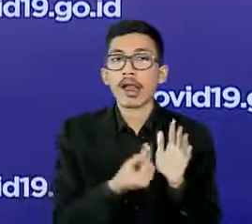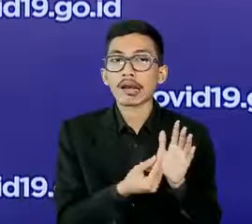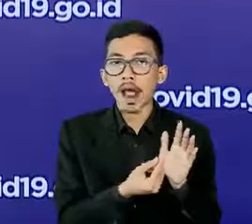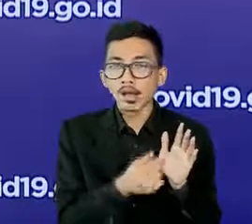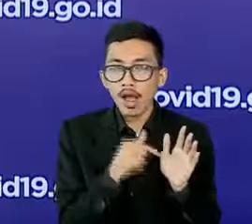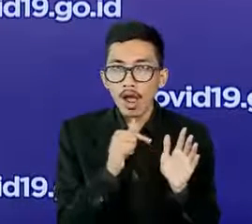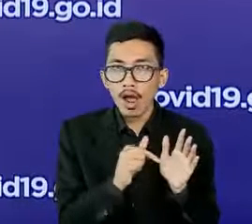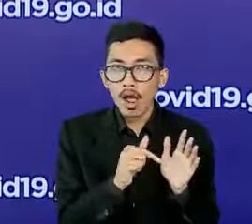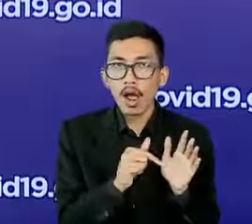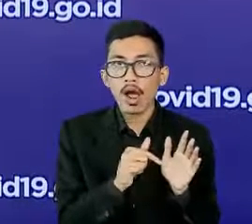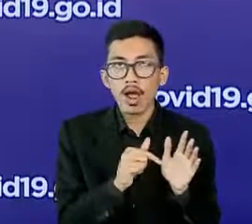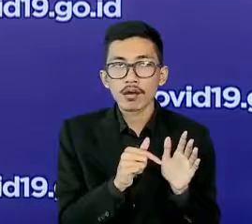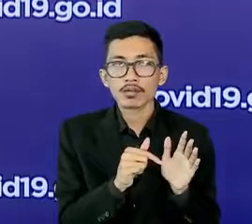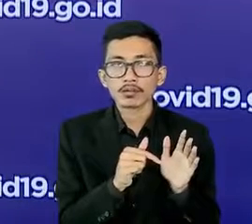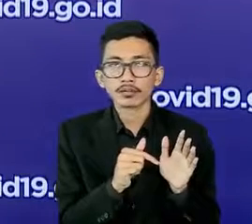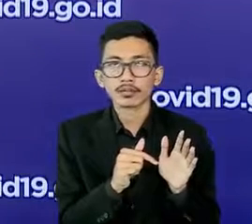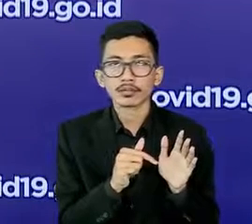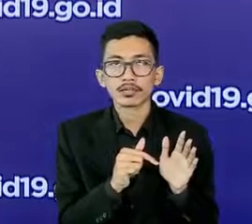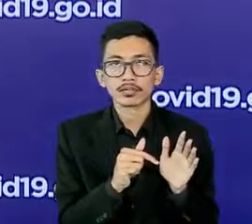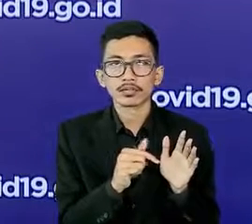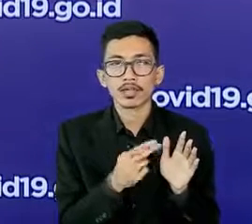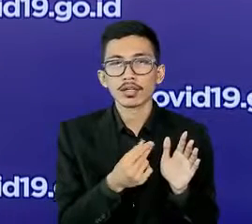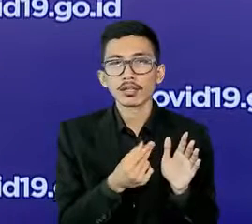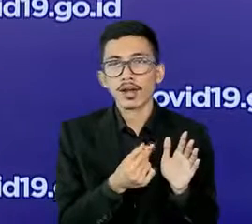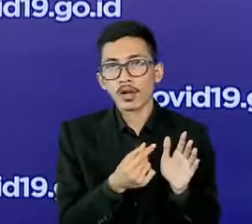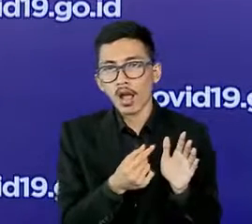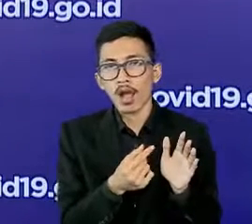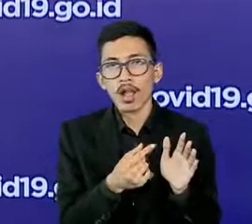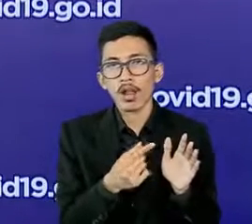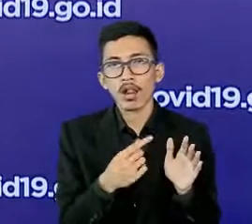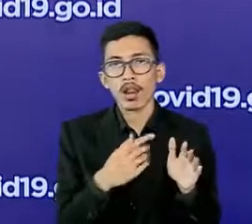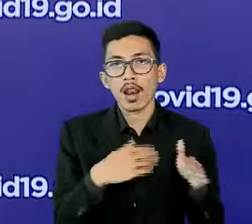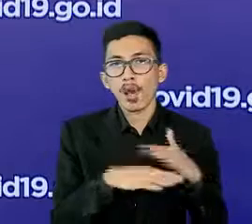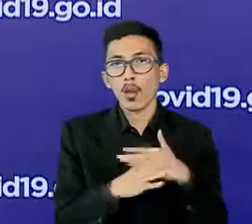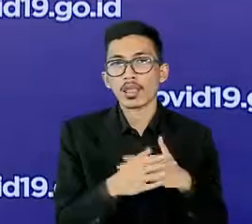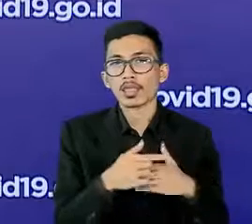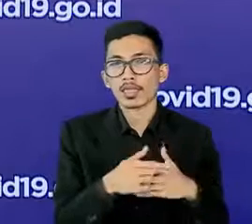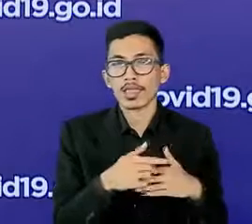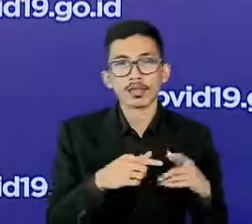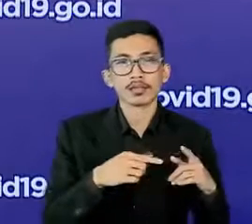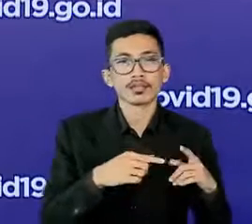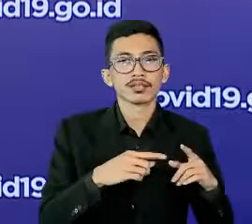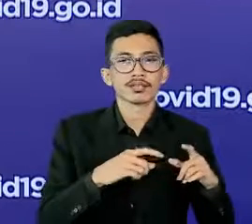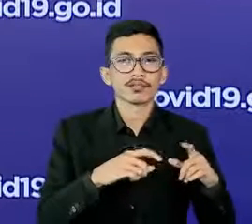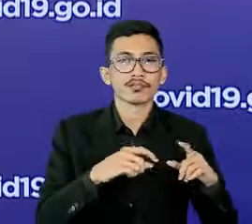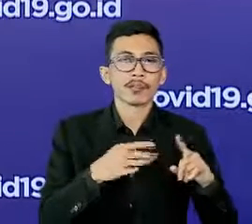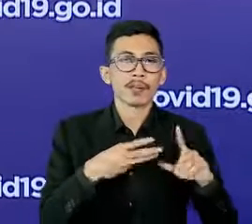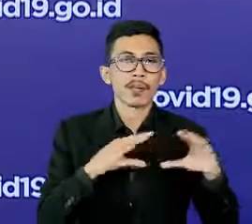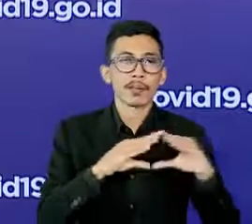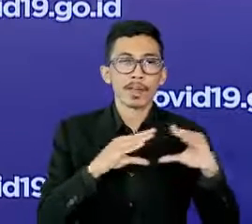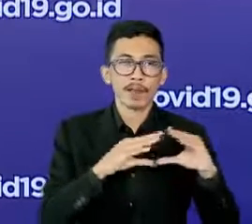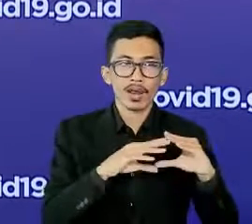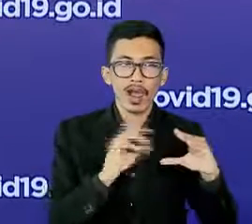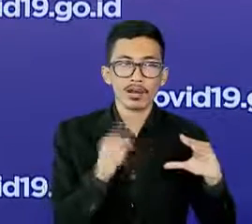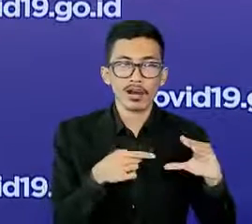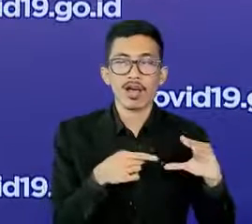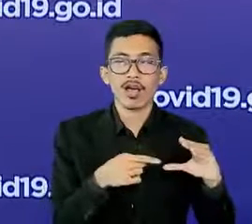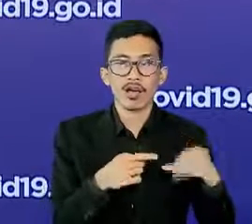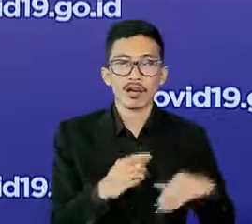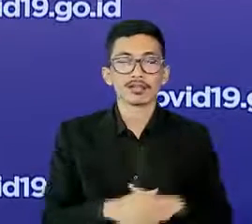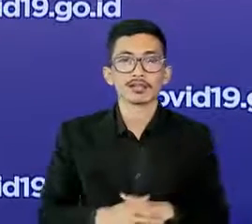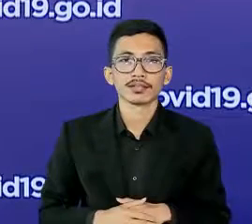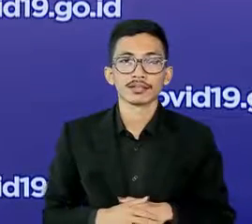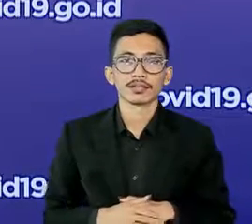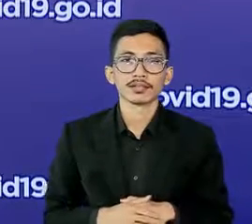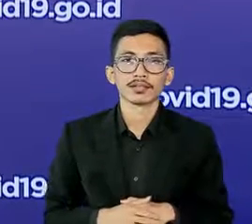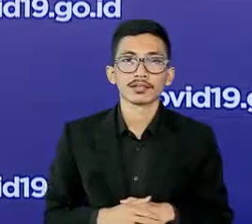yang dikucurkan melalui anggaran yang ada di saat ataupun BNPB untuk BNPB